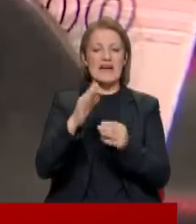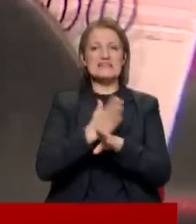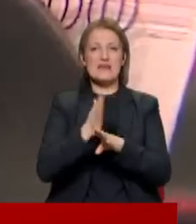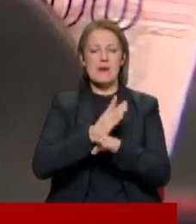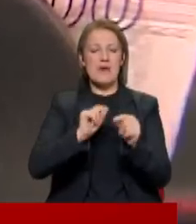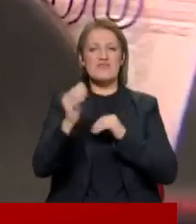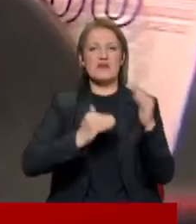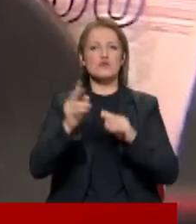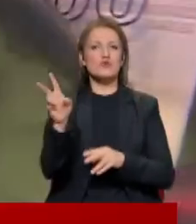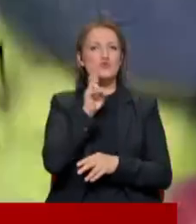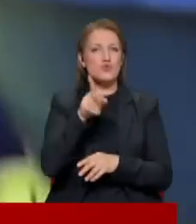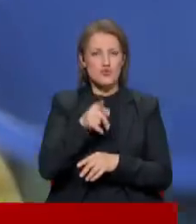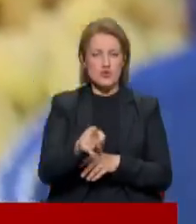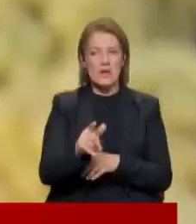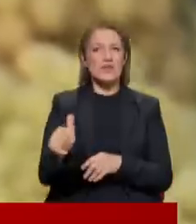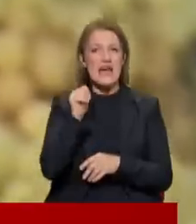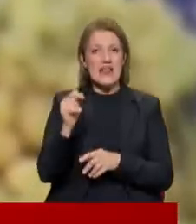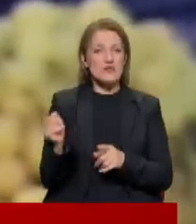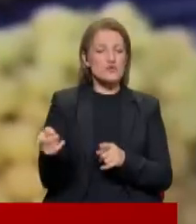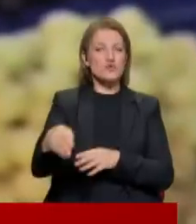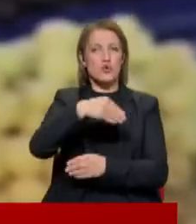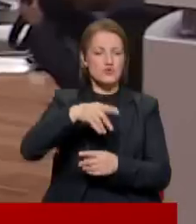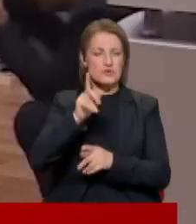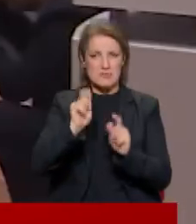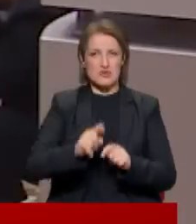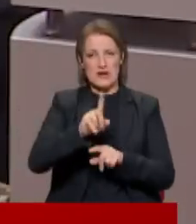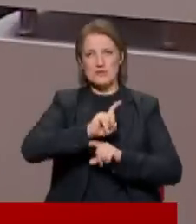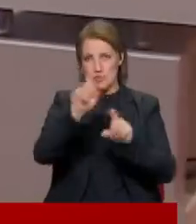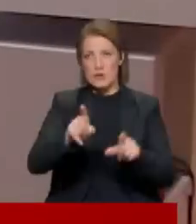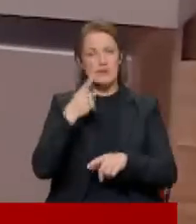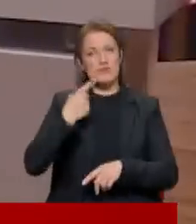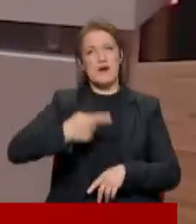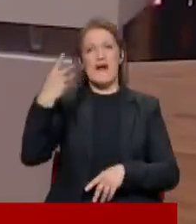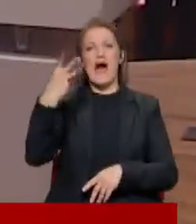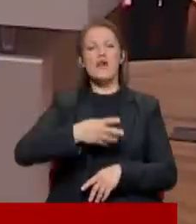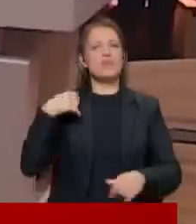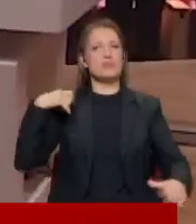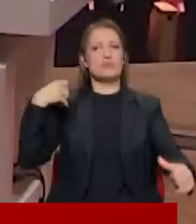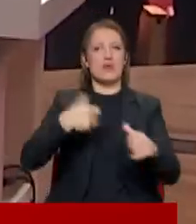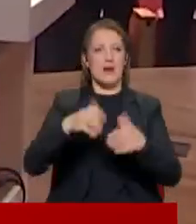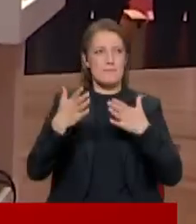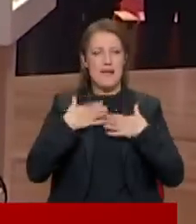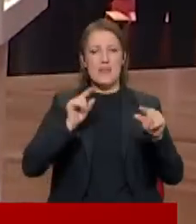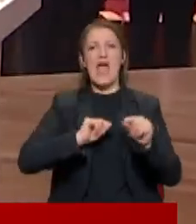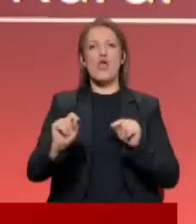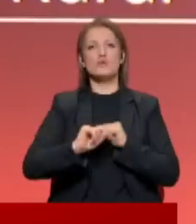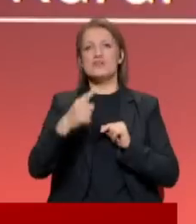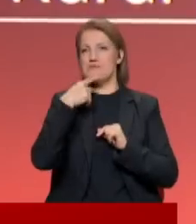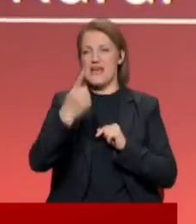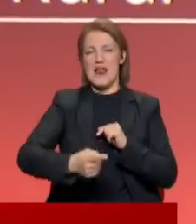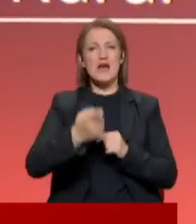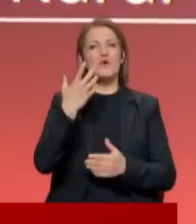sebep enflasyon sonuç testinden dönüş mü yapılacak sorusu sorulurken Cumhurbaşkanı Erdoğan bir kez daha ben ekonomistim diyerek